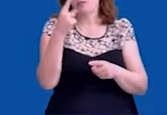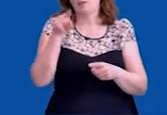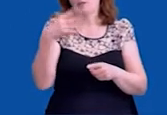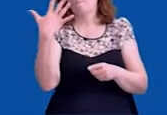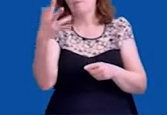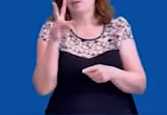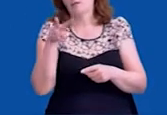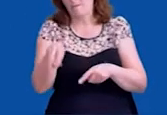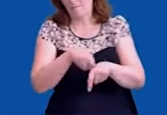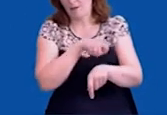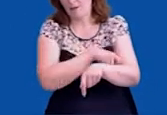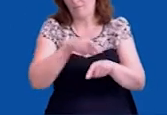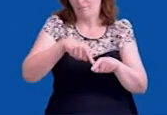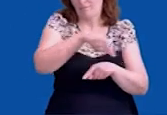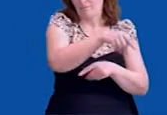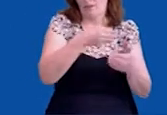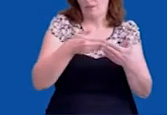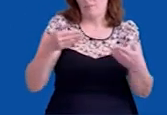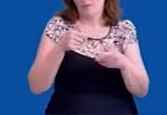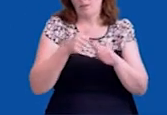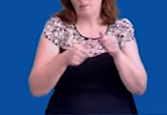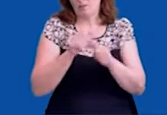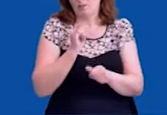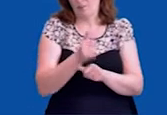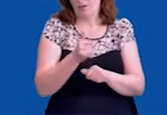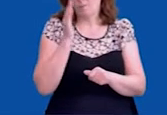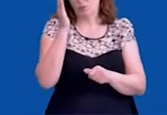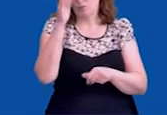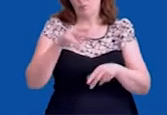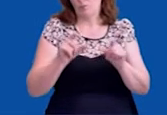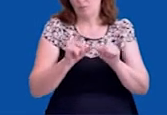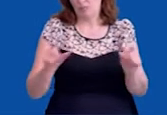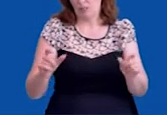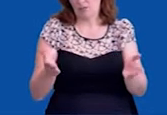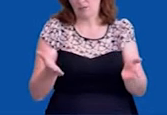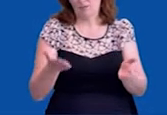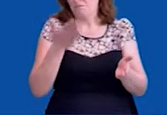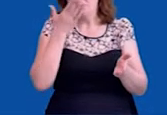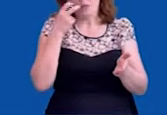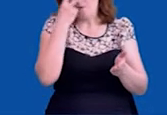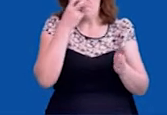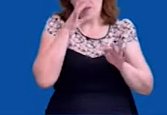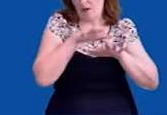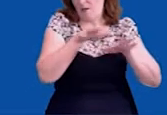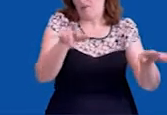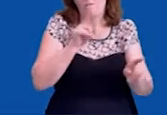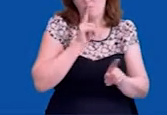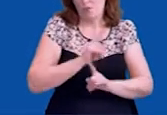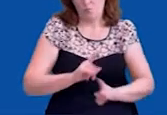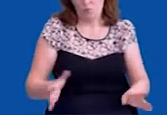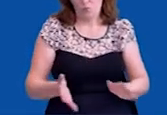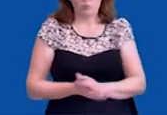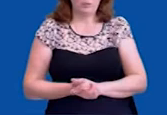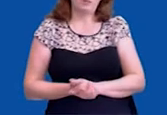Є елеваторна вулиця. Тобто елеватор, який пилить і свалка, яка воняє, ну, їм не мішає, а їм мішає газова